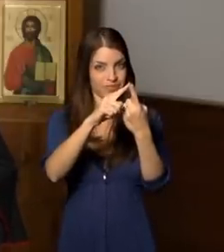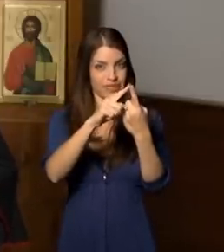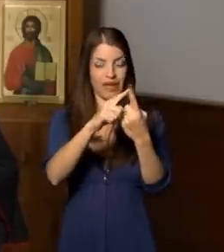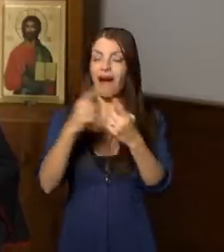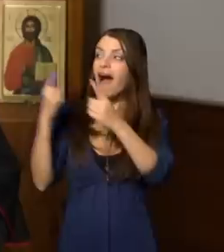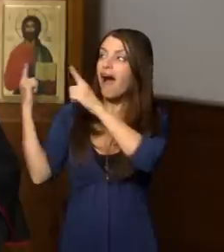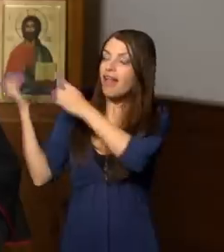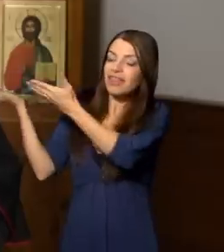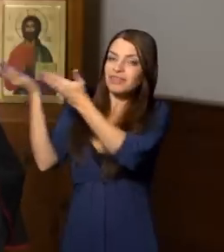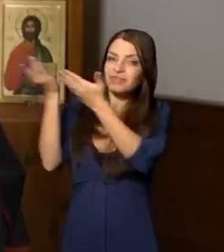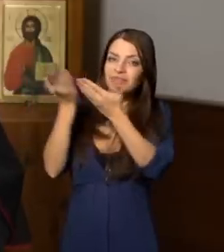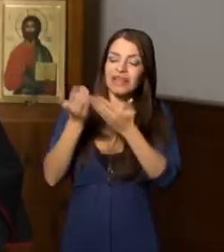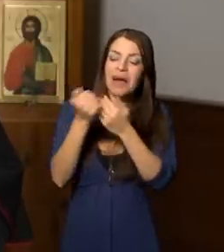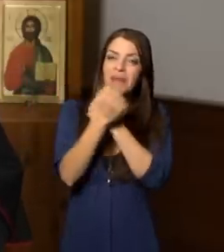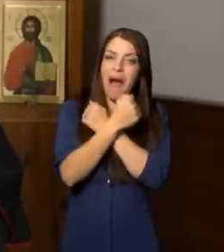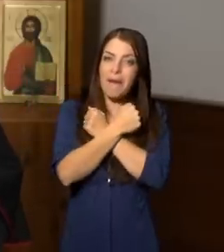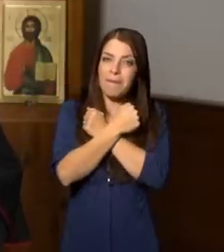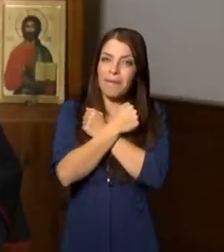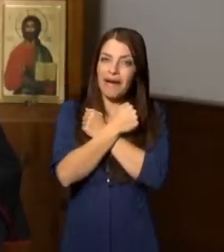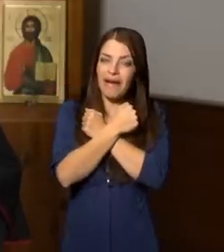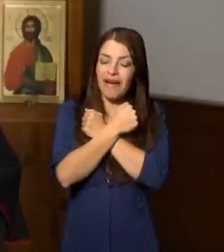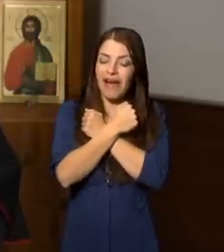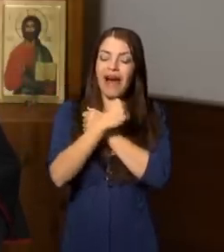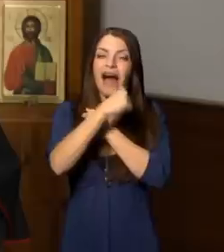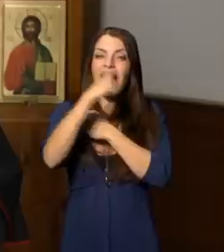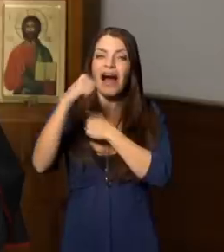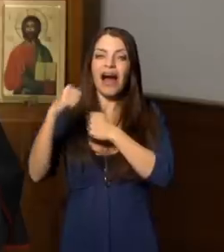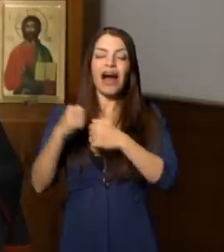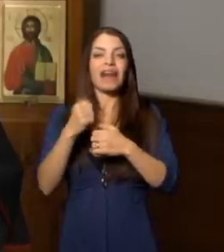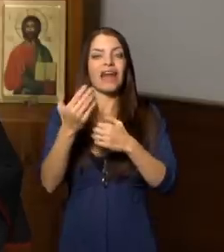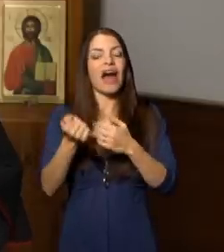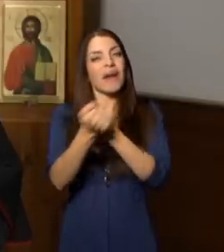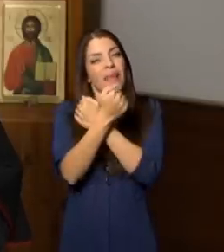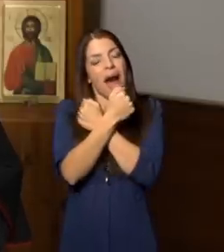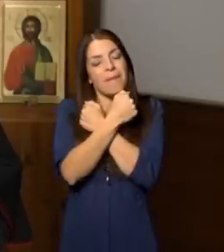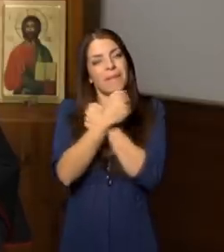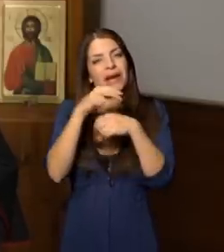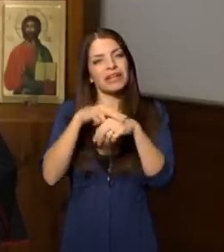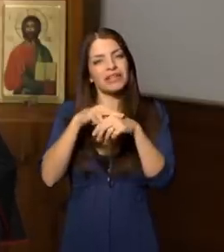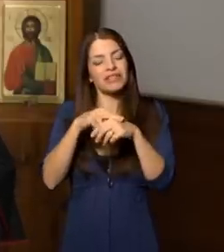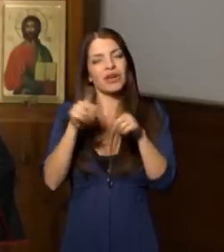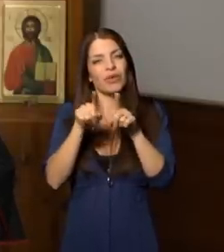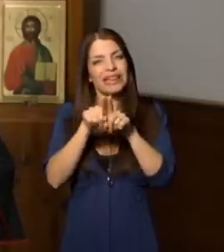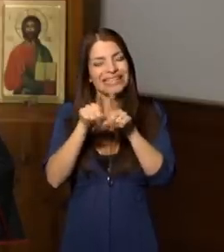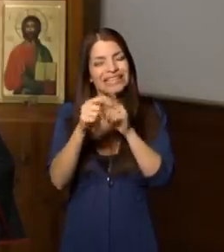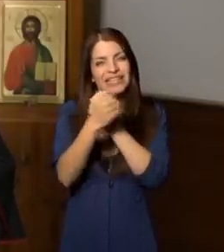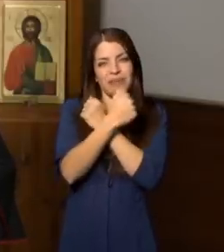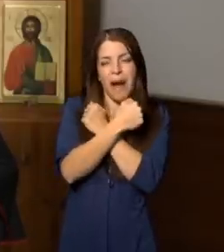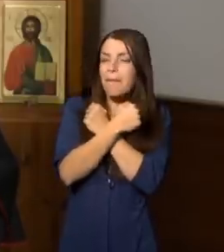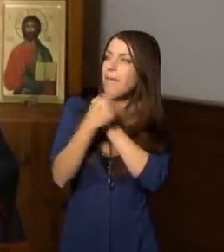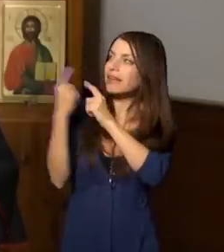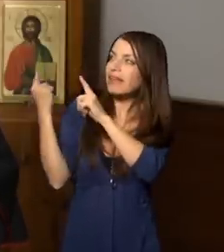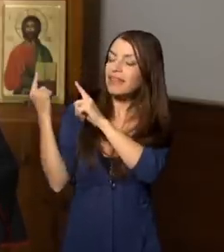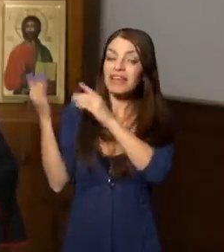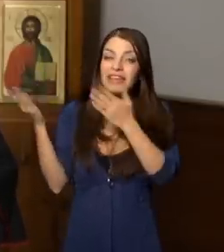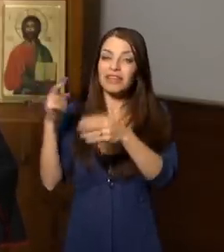l-imbierek. Hija l-imħabba li nirċievu minn għandu li biha nistgħu inħobbu kif iħobbu. Din